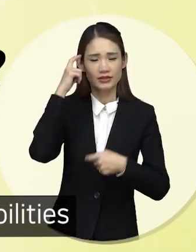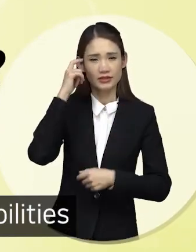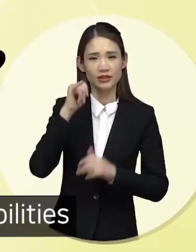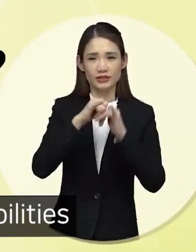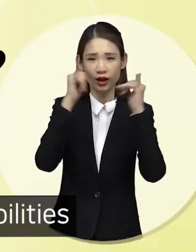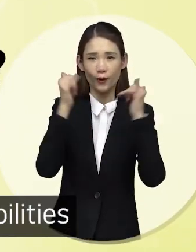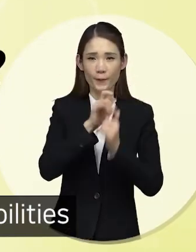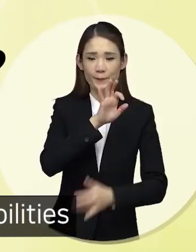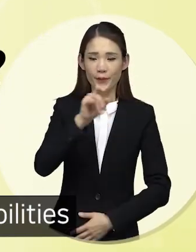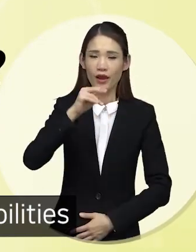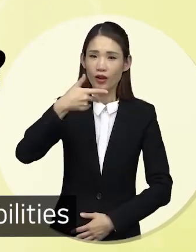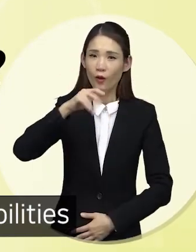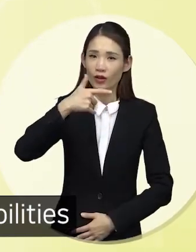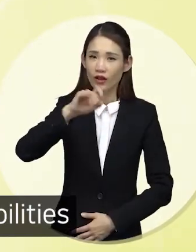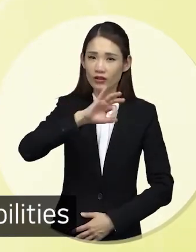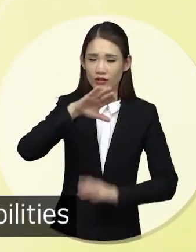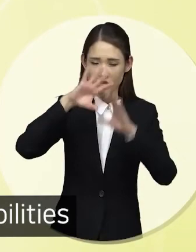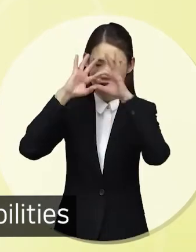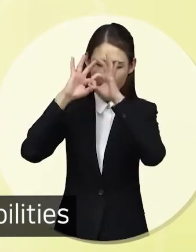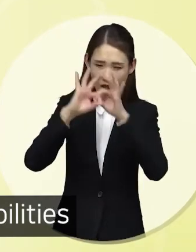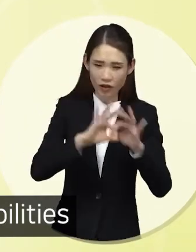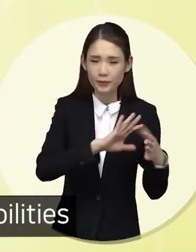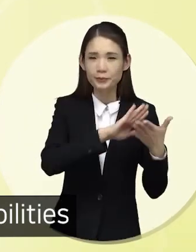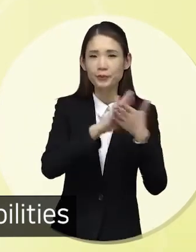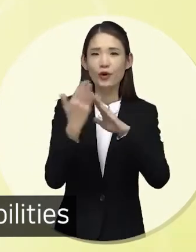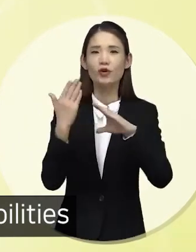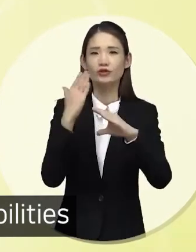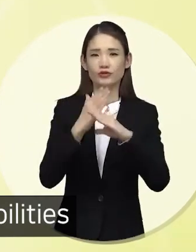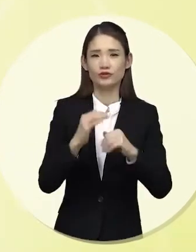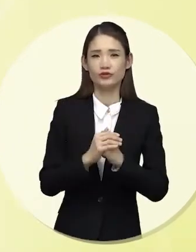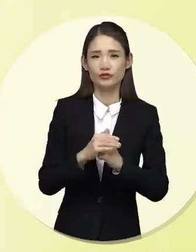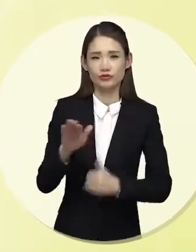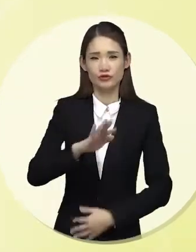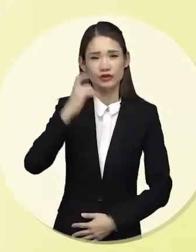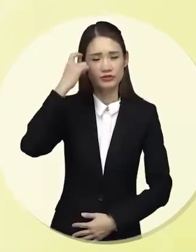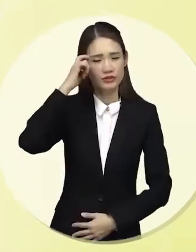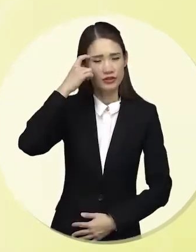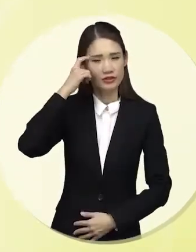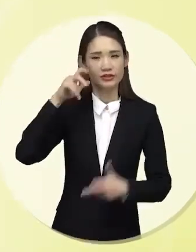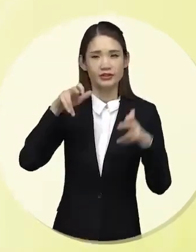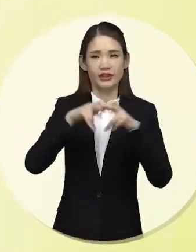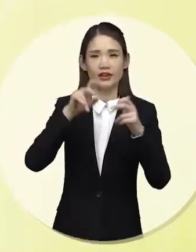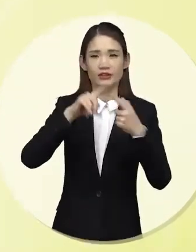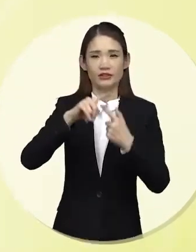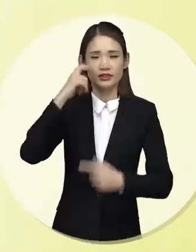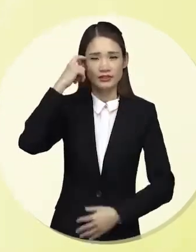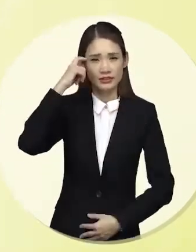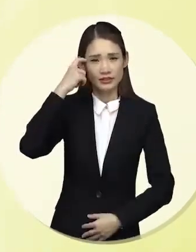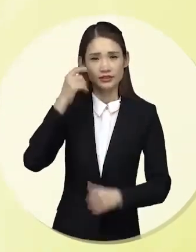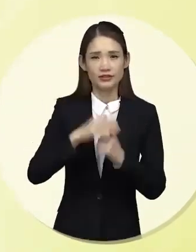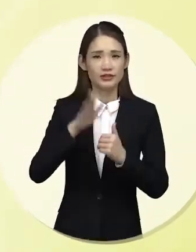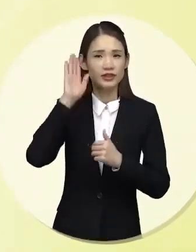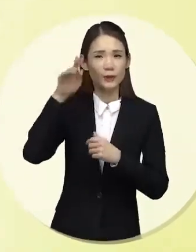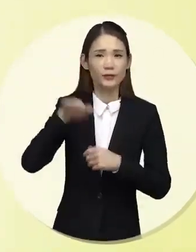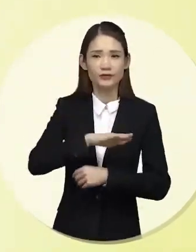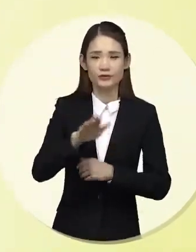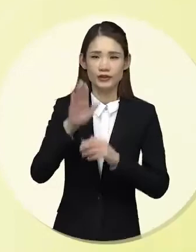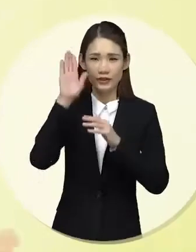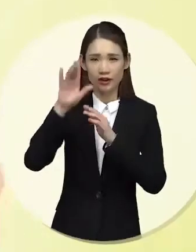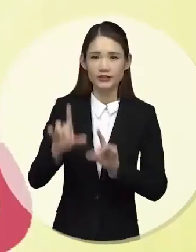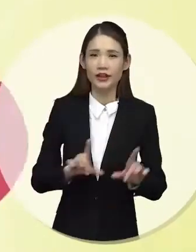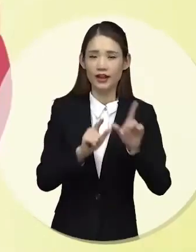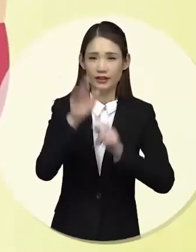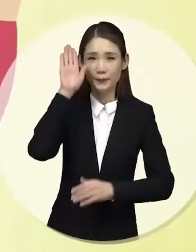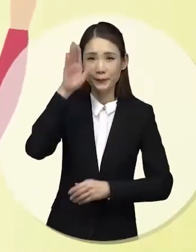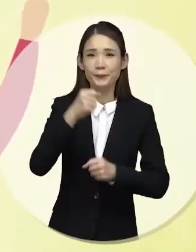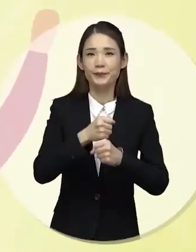사회적 패러다임도 계속해서 변하고 있습니다. 우리가 생각하는 장애에 대한 생각이 앞으로 우리가